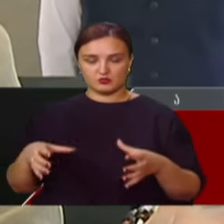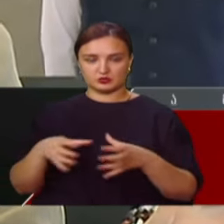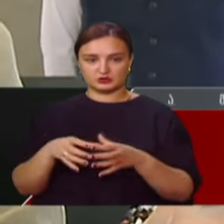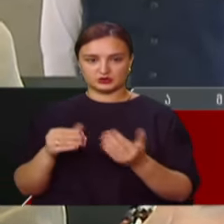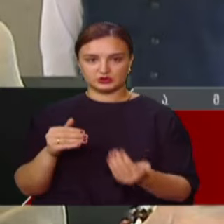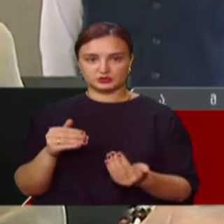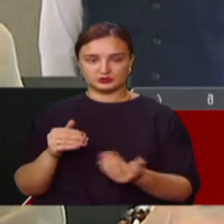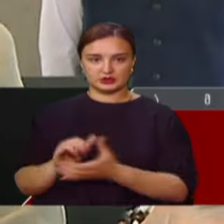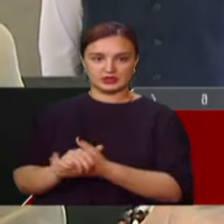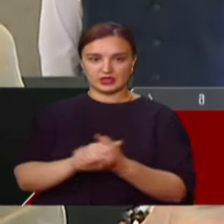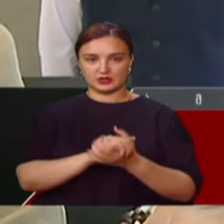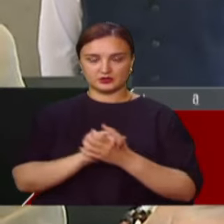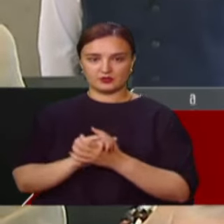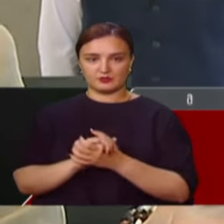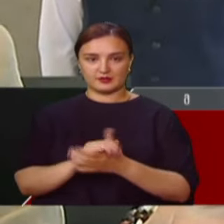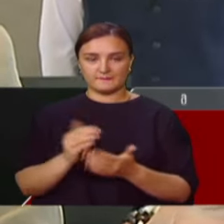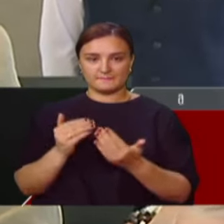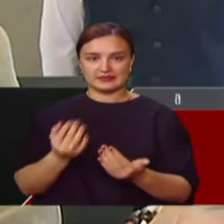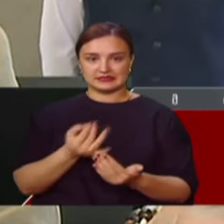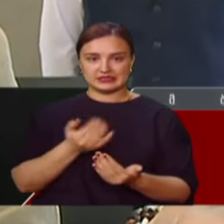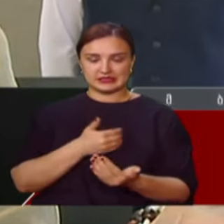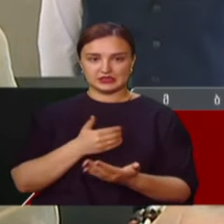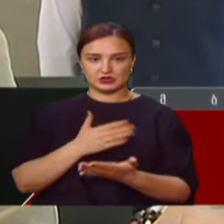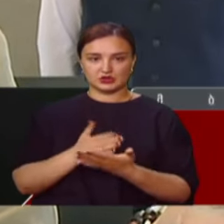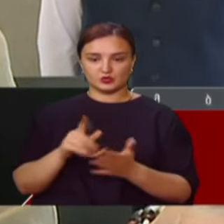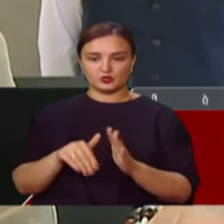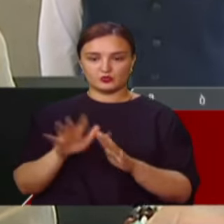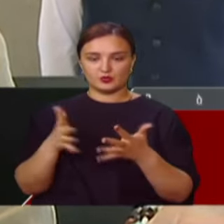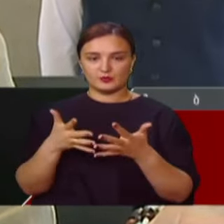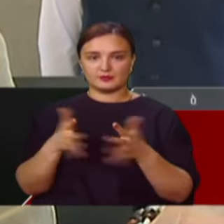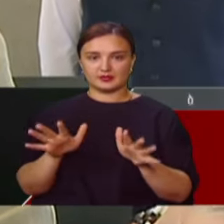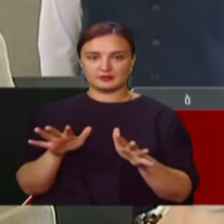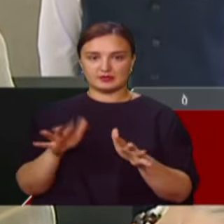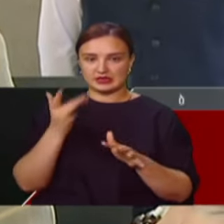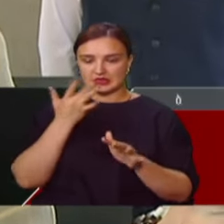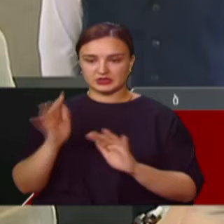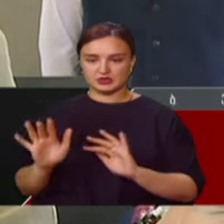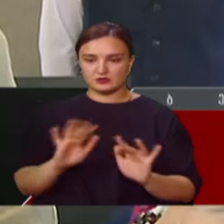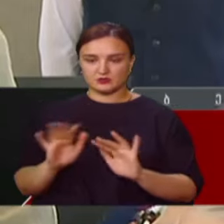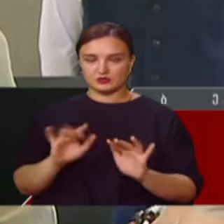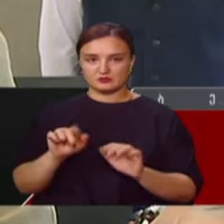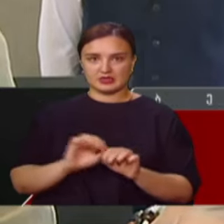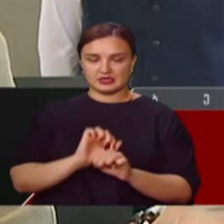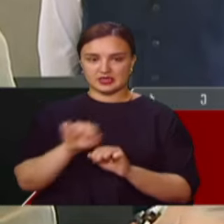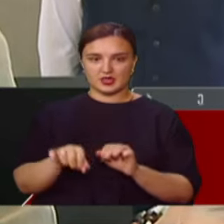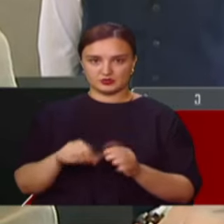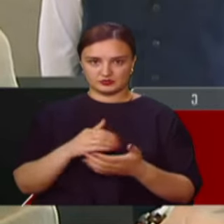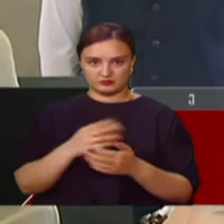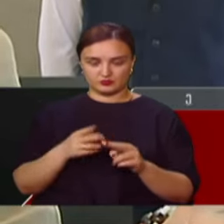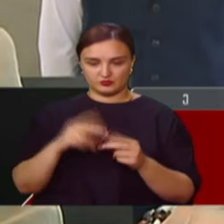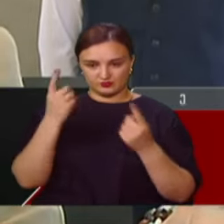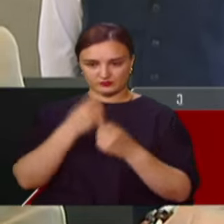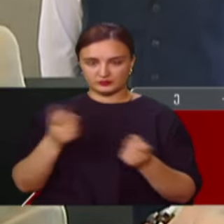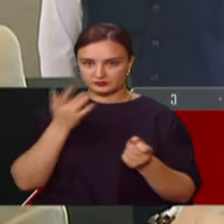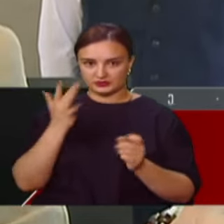ვთქვათ, ერთობის შეკრა, მის ინტერესში რა თქმა უნდა, რომ შედარებით მეტმა ნაცმოძრაობის ფილიალმა გადალახოს ბარიერი. ამიტომ მოუწოდებს, რა